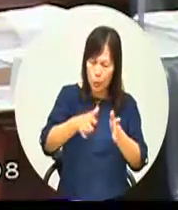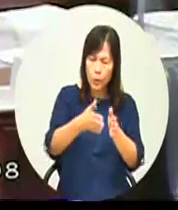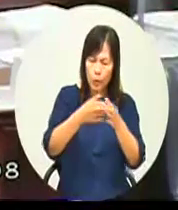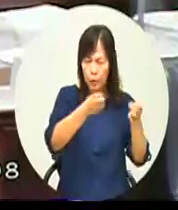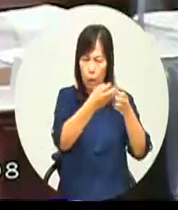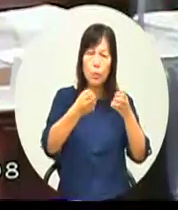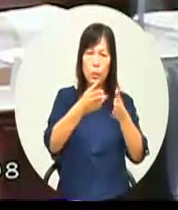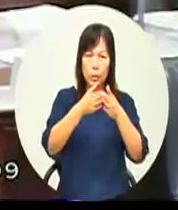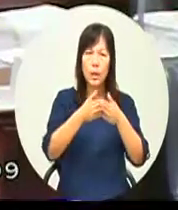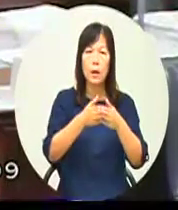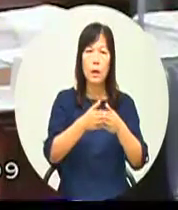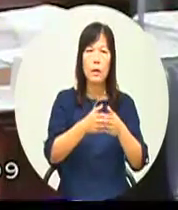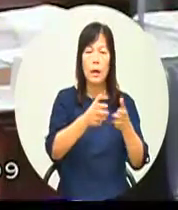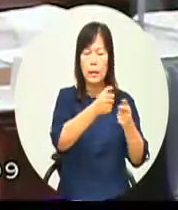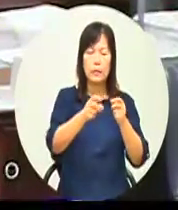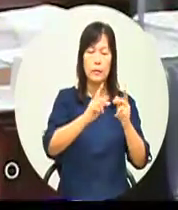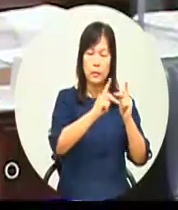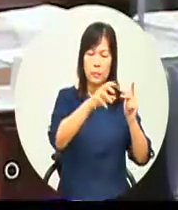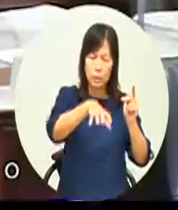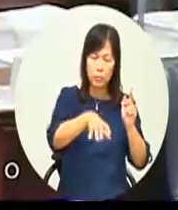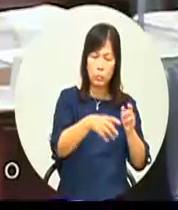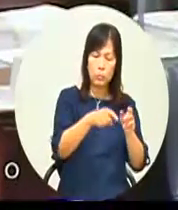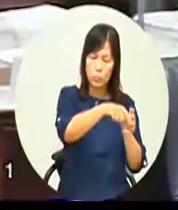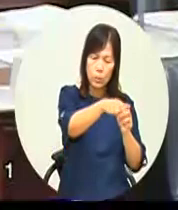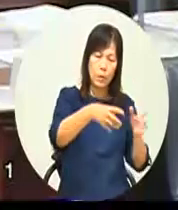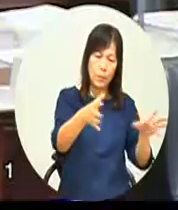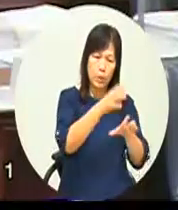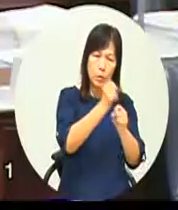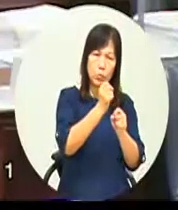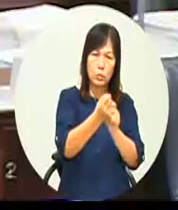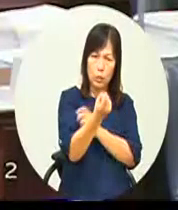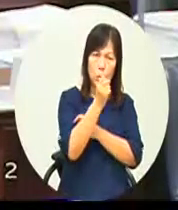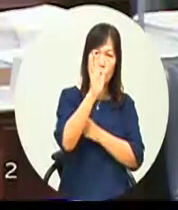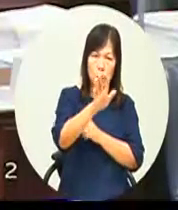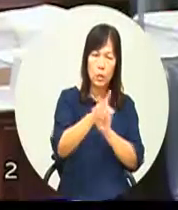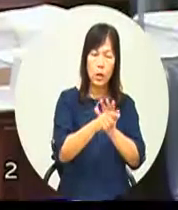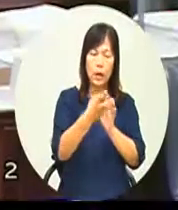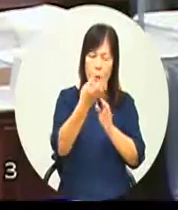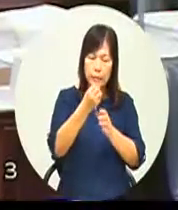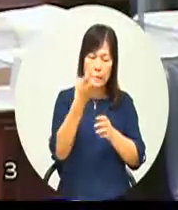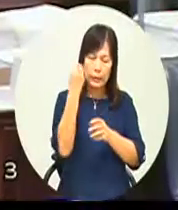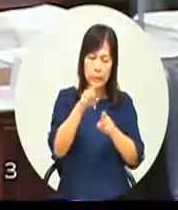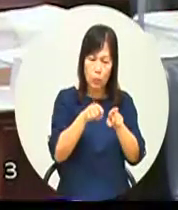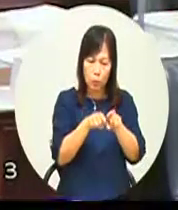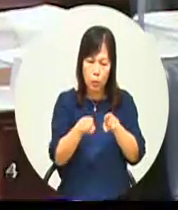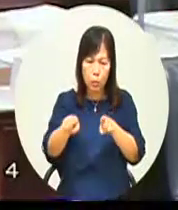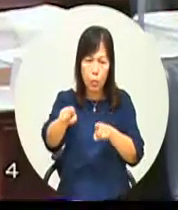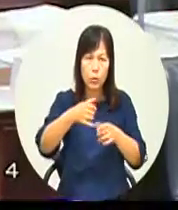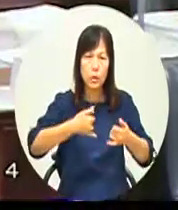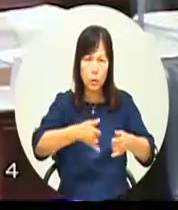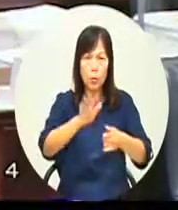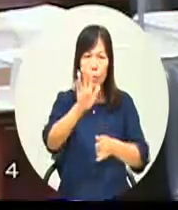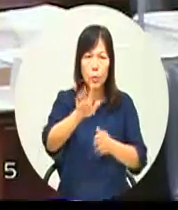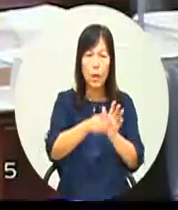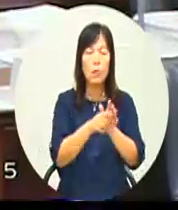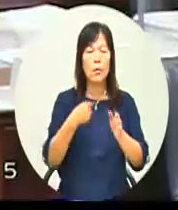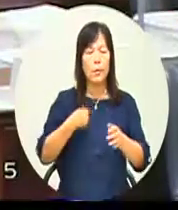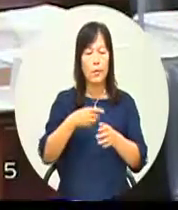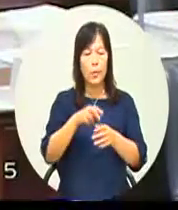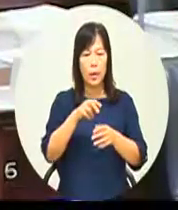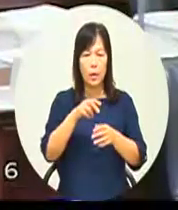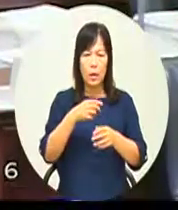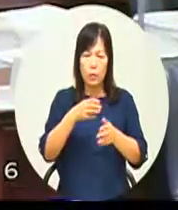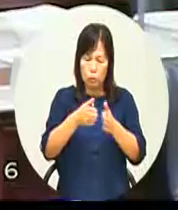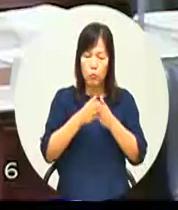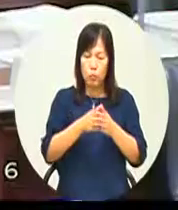边，其实很谢谢捷运局同仁的努力。这几条新的延伸线，我们的需求端是